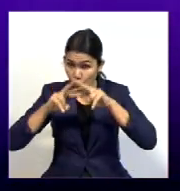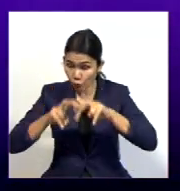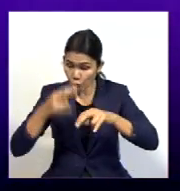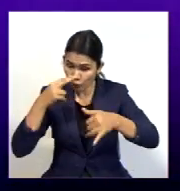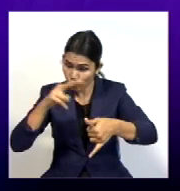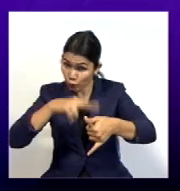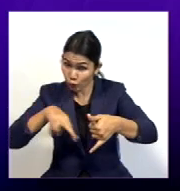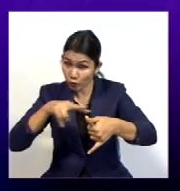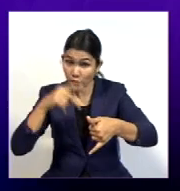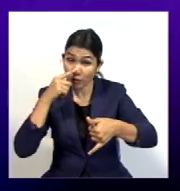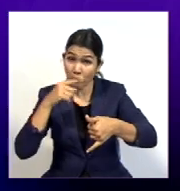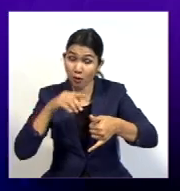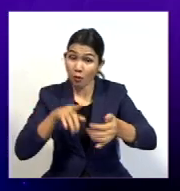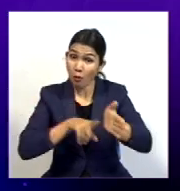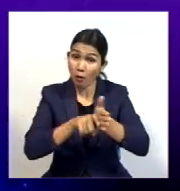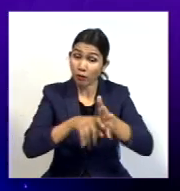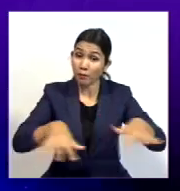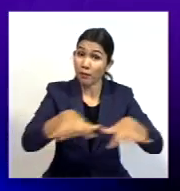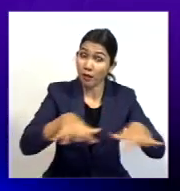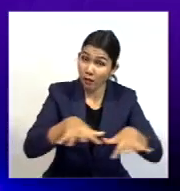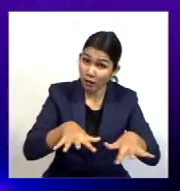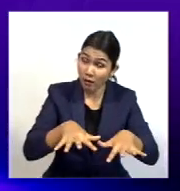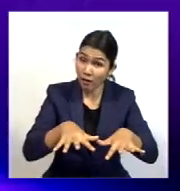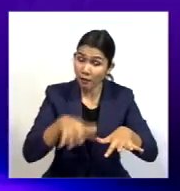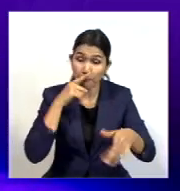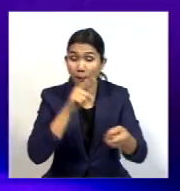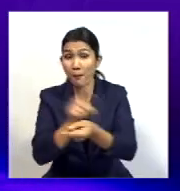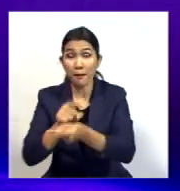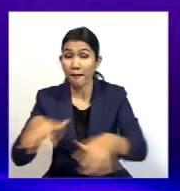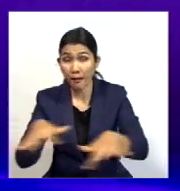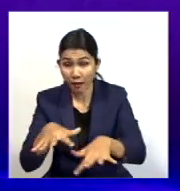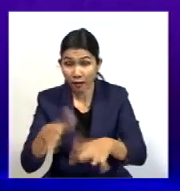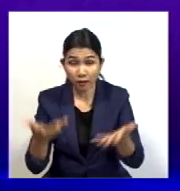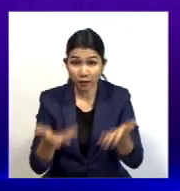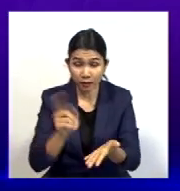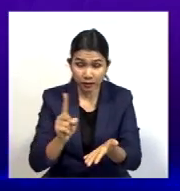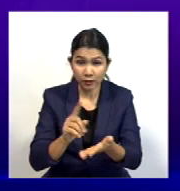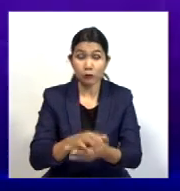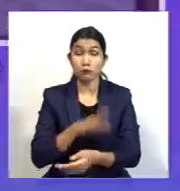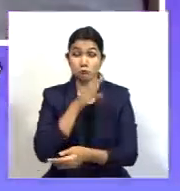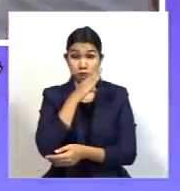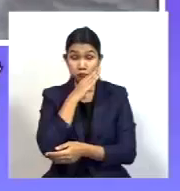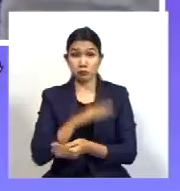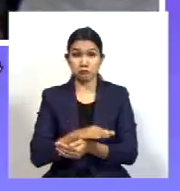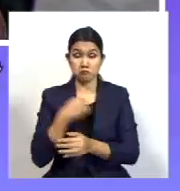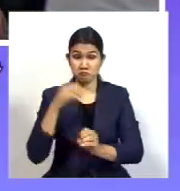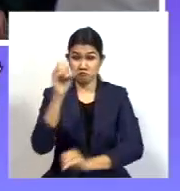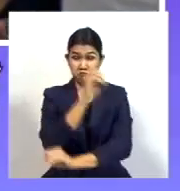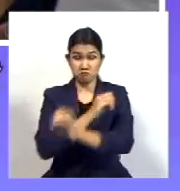ครับว่าเป็นเชื้อปกติที่เราเจอทั่วไปหรือเปล่าและในขณะเดียวกันถ้าหากว่าเป็นเชื้อที่ไม่เค